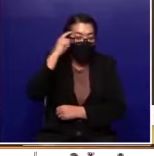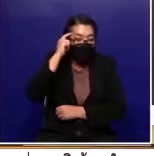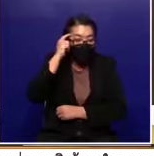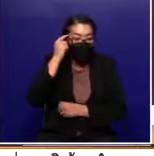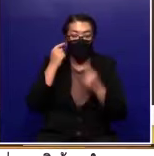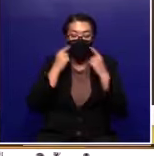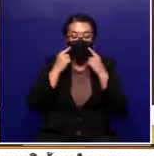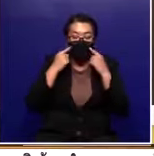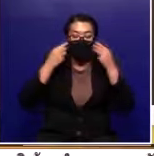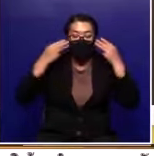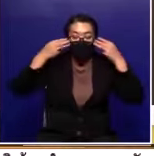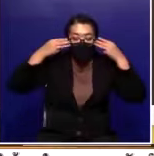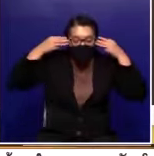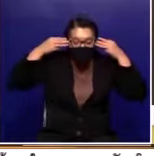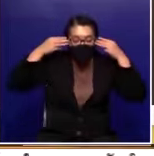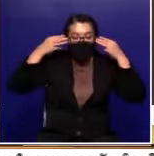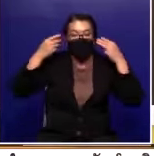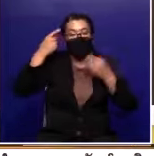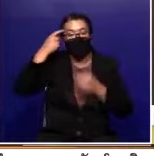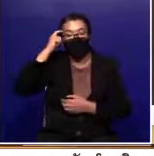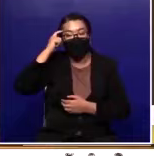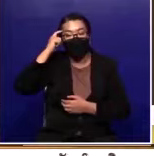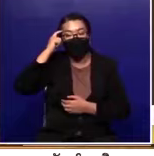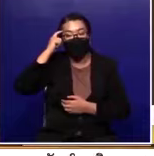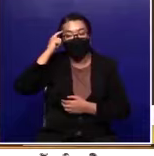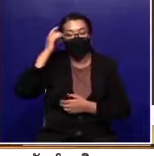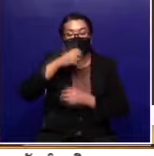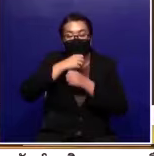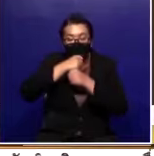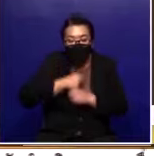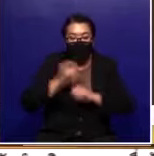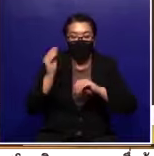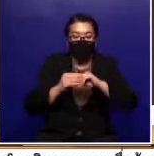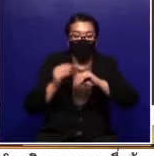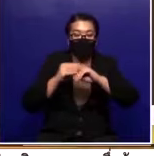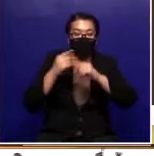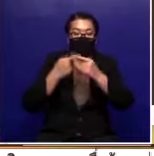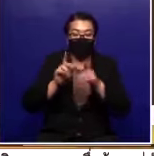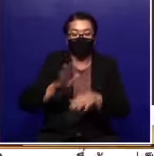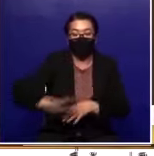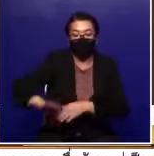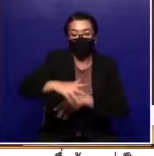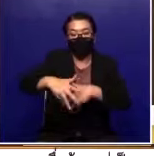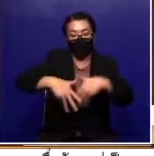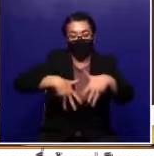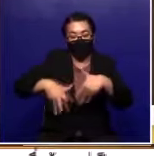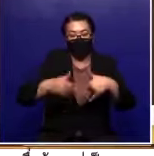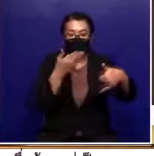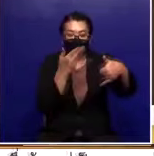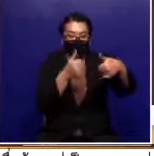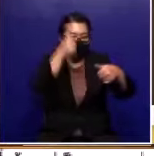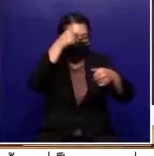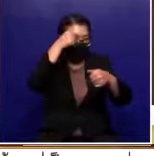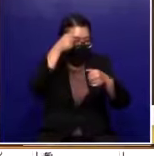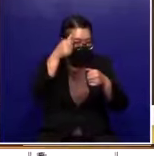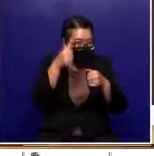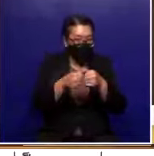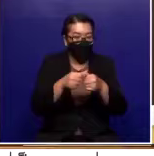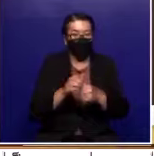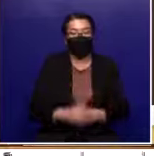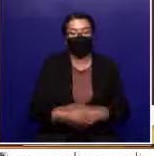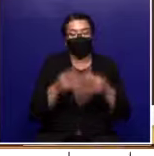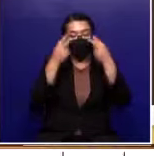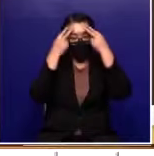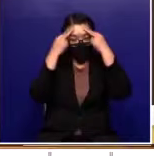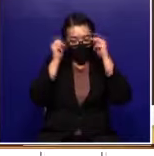อยตีนกามากขึ้นอีกกี่เส้นแต่สิ่งที่คนและพี่น้องประชาชนจะจดจำวีรบุรุษของชาติหรือนายกรัฐมนตรี